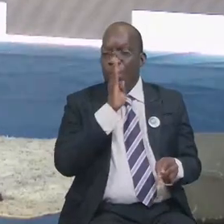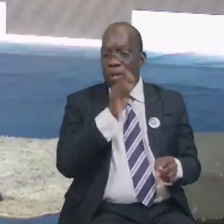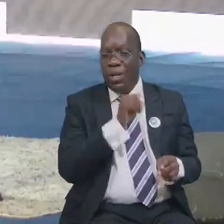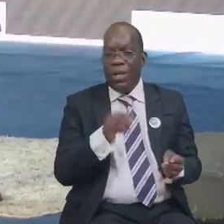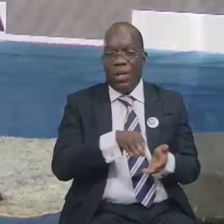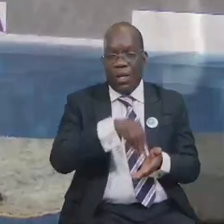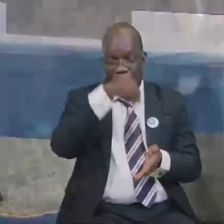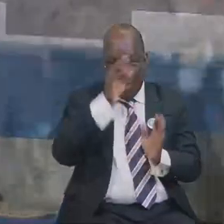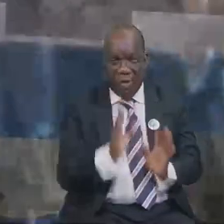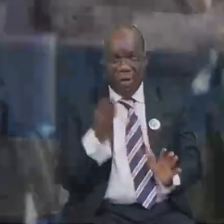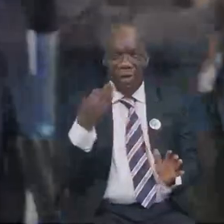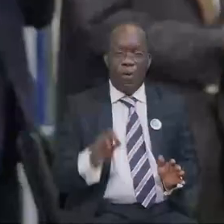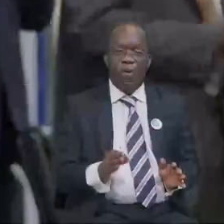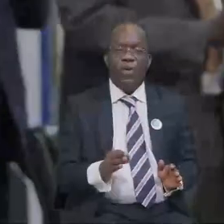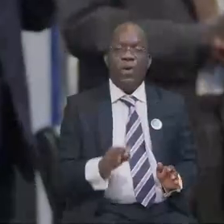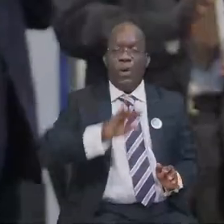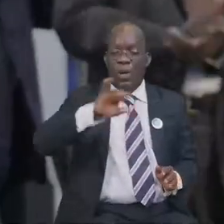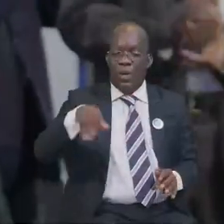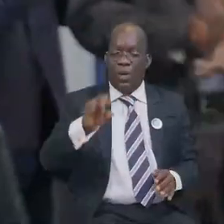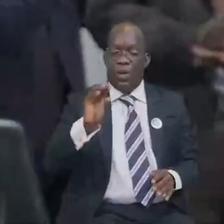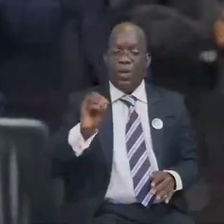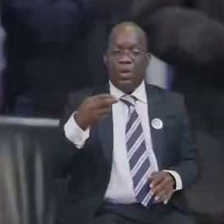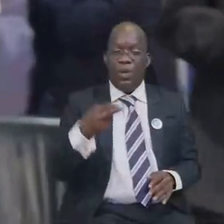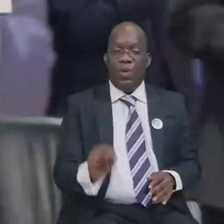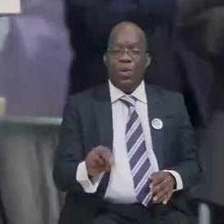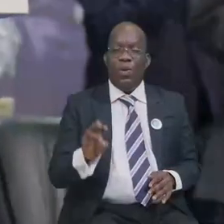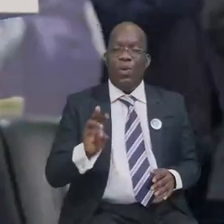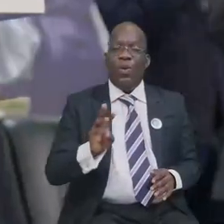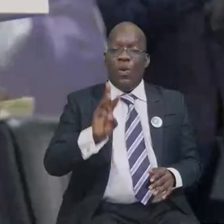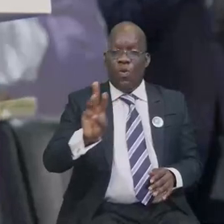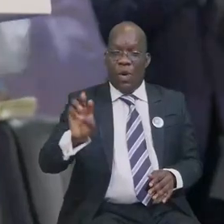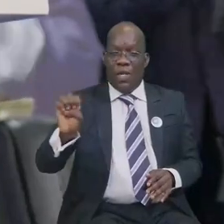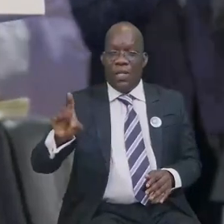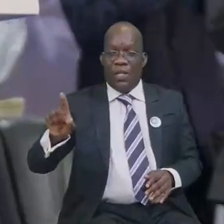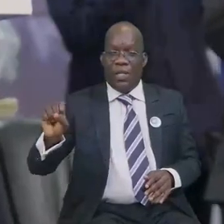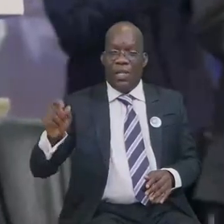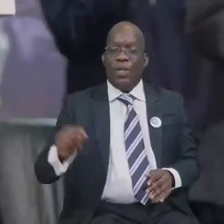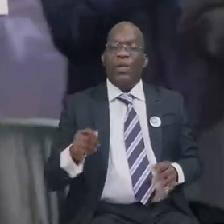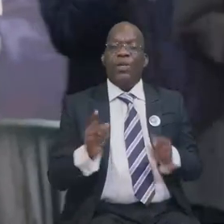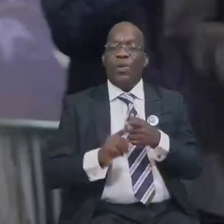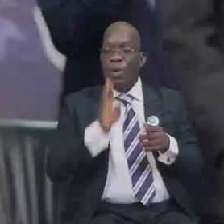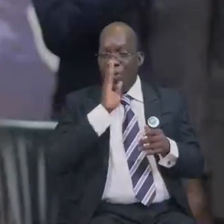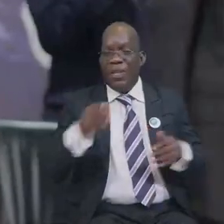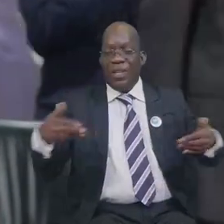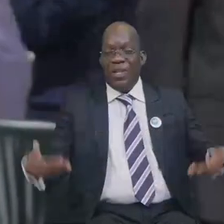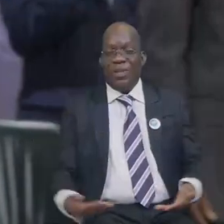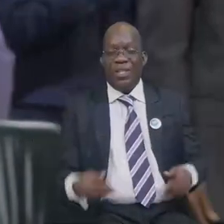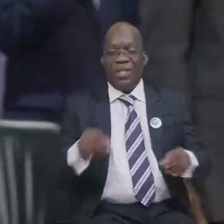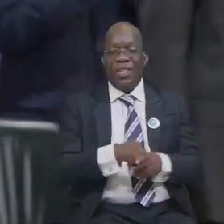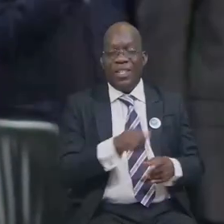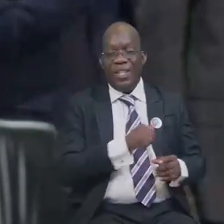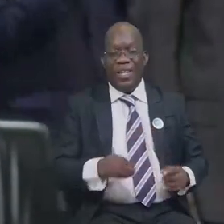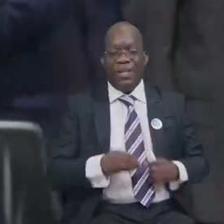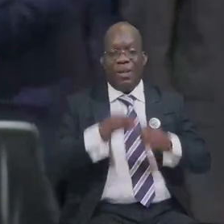John Wesley et fondateur de l'Église méthodiste pour être présenté de